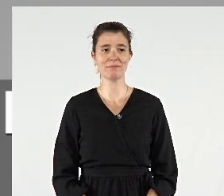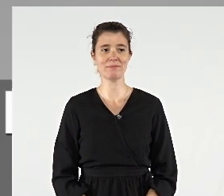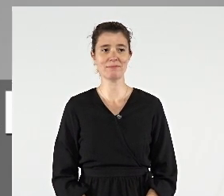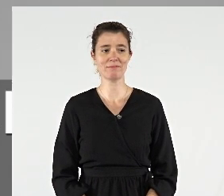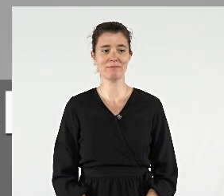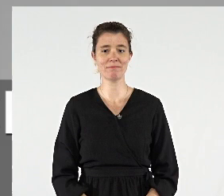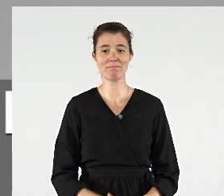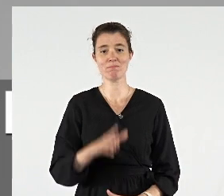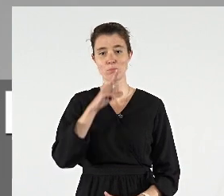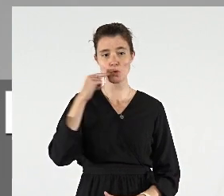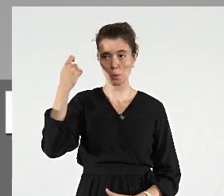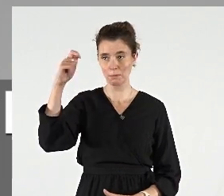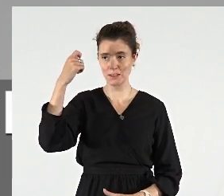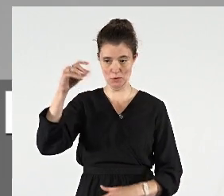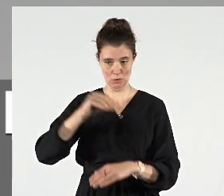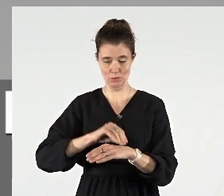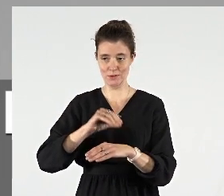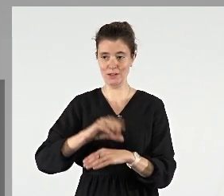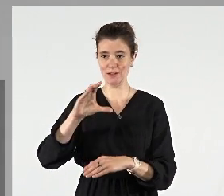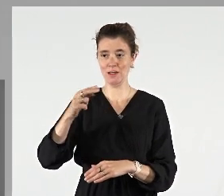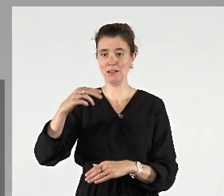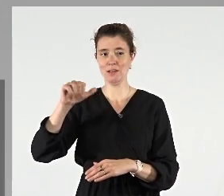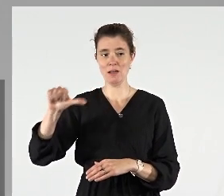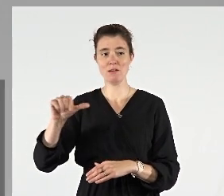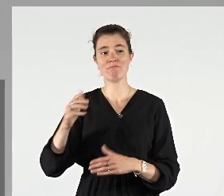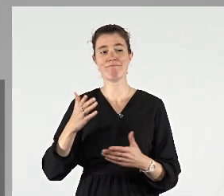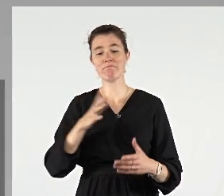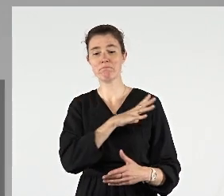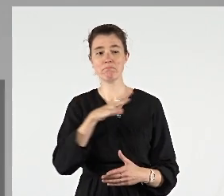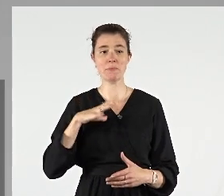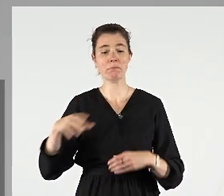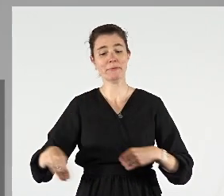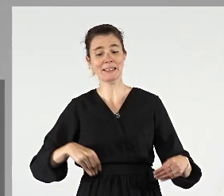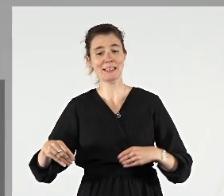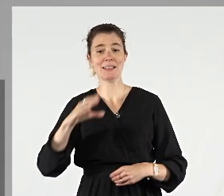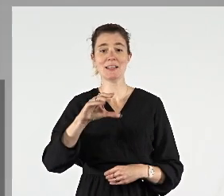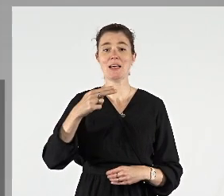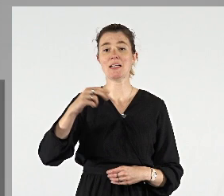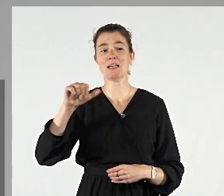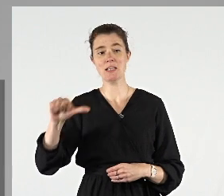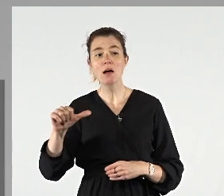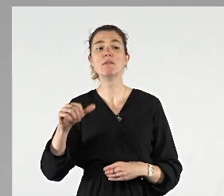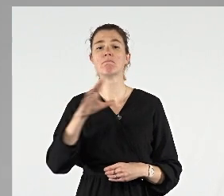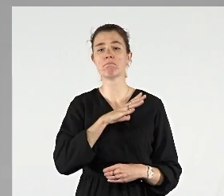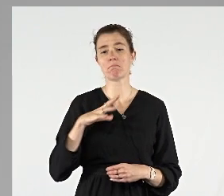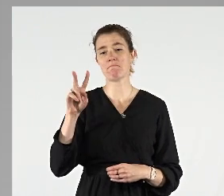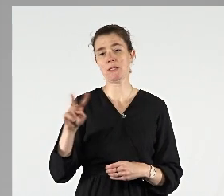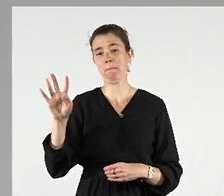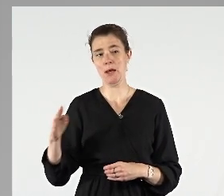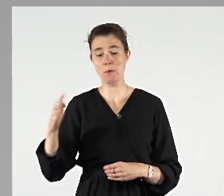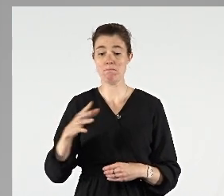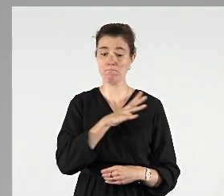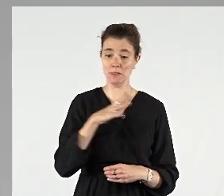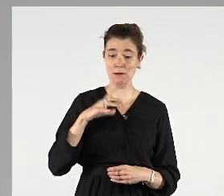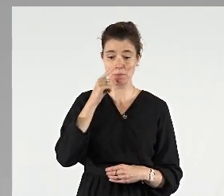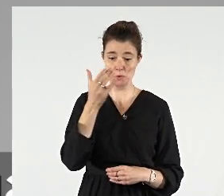Monsieur le Président du Conseil de la CNSA, cher René Le Cerf, Madame la Directrice de la CNSA, chère Virginie Magnan, Mesdames et Messieurs les